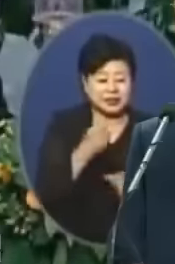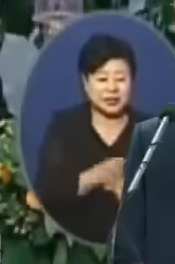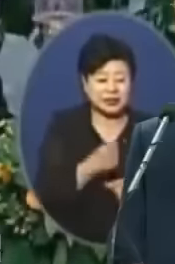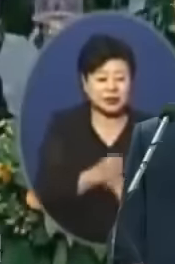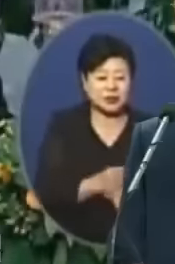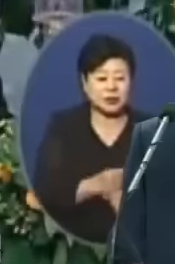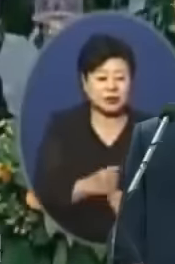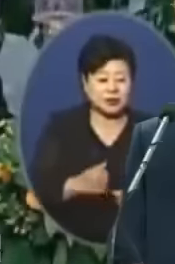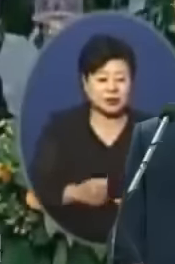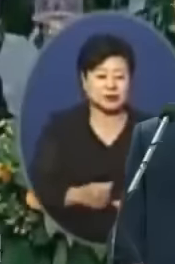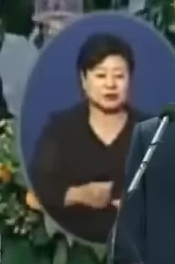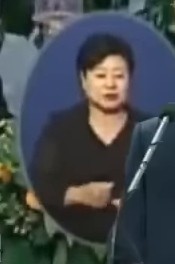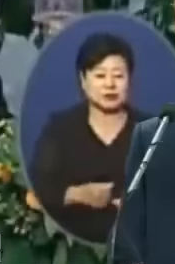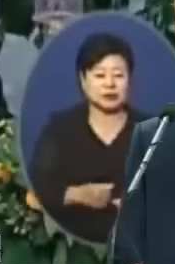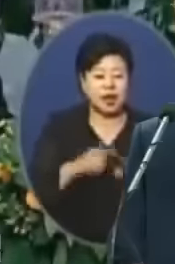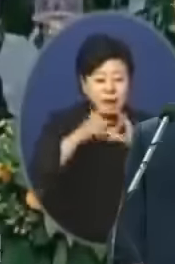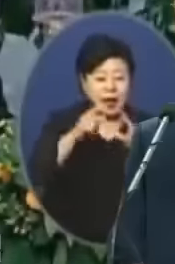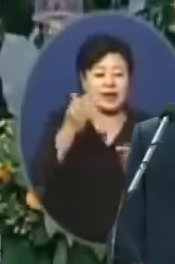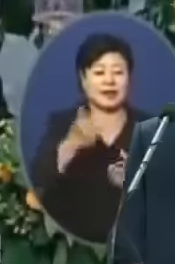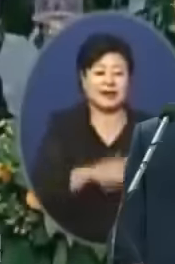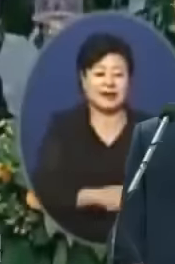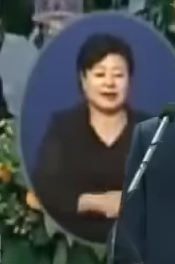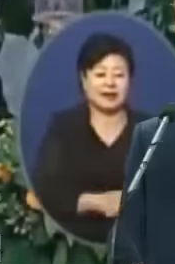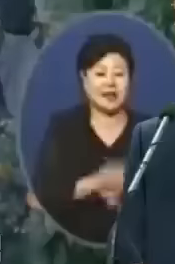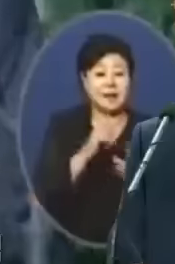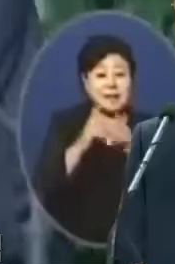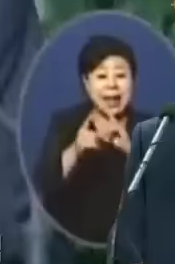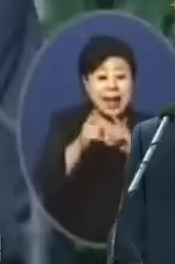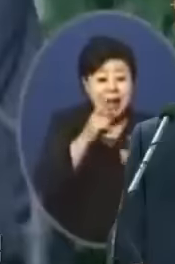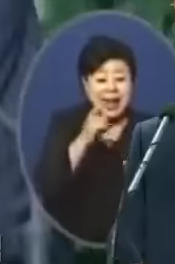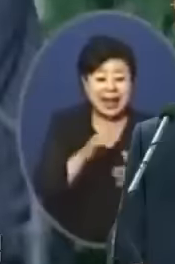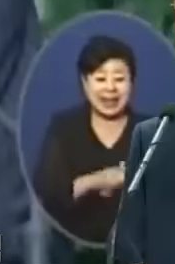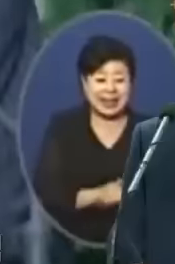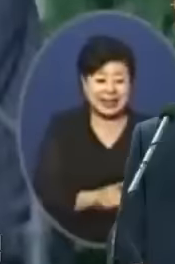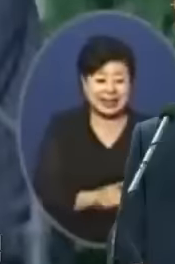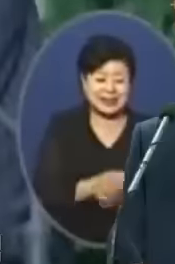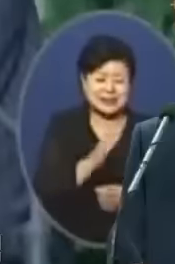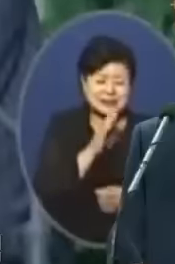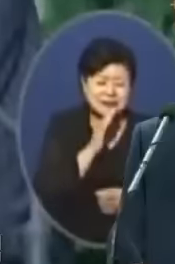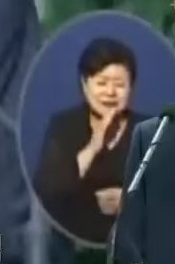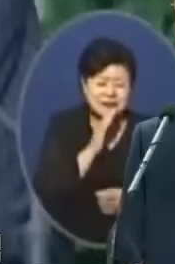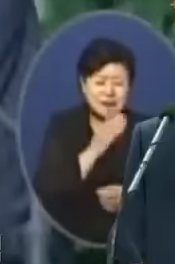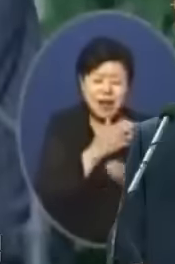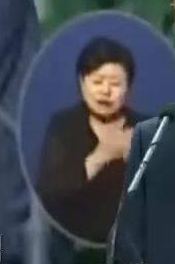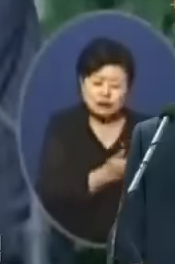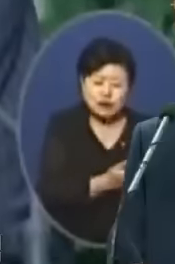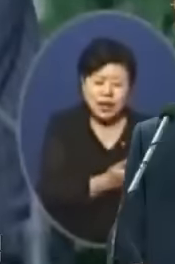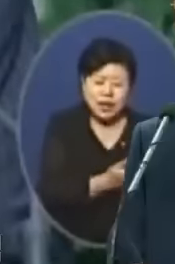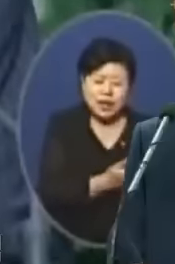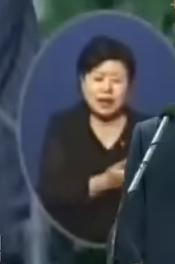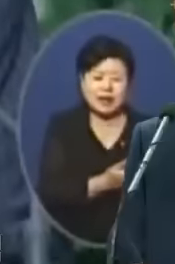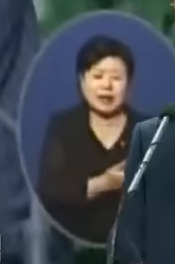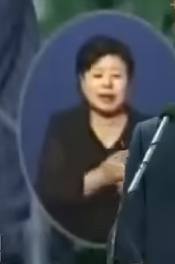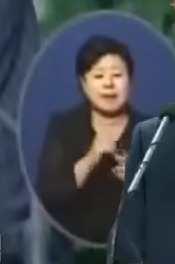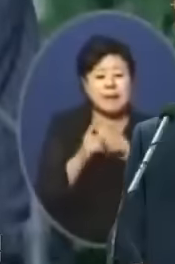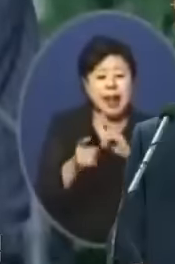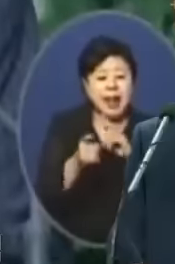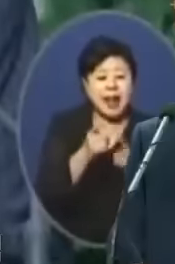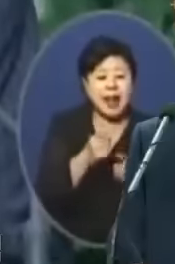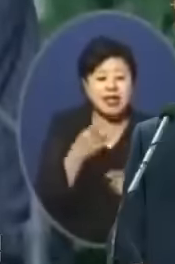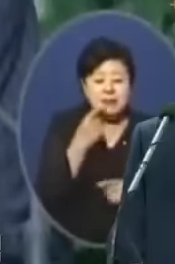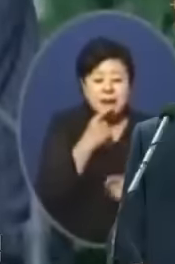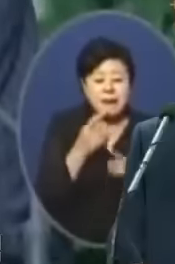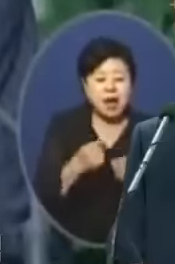창조적이고 긍정적인 선언을 늘 해야 되는 것입니다. 우리 말이 얼마나 중요한지, 내